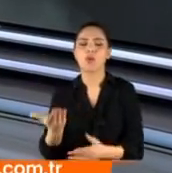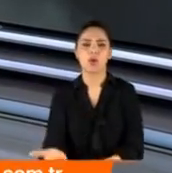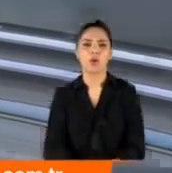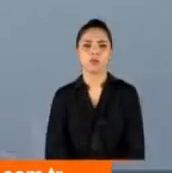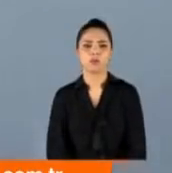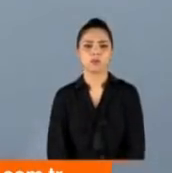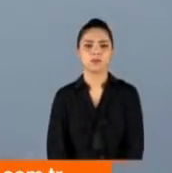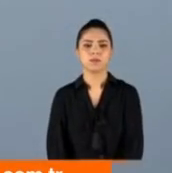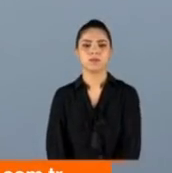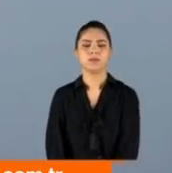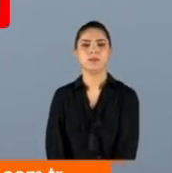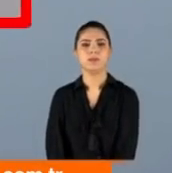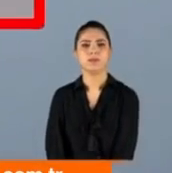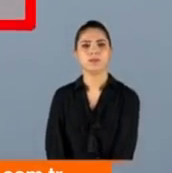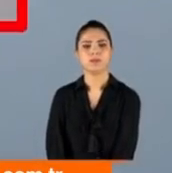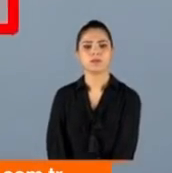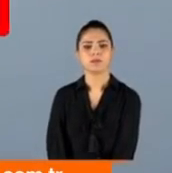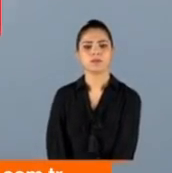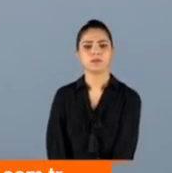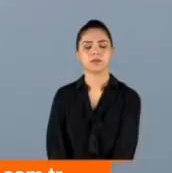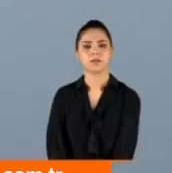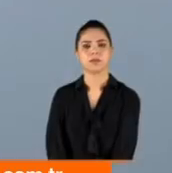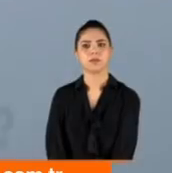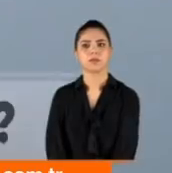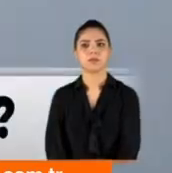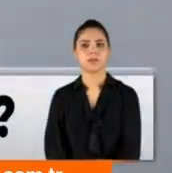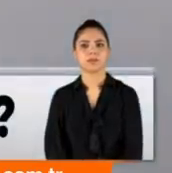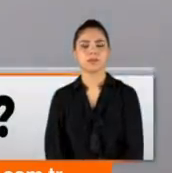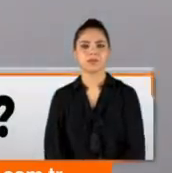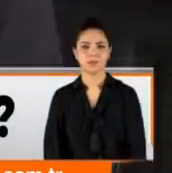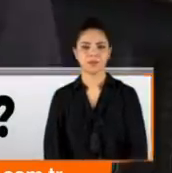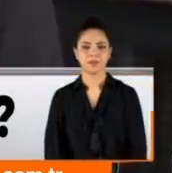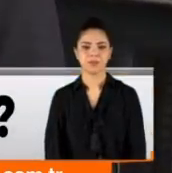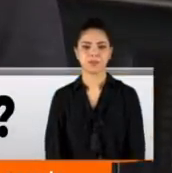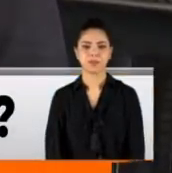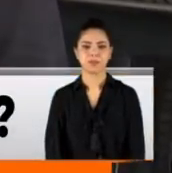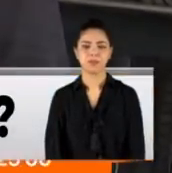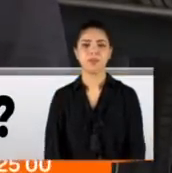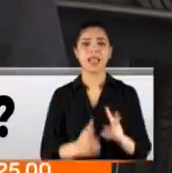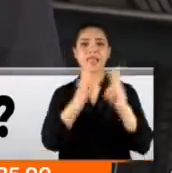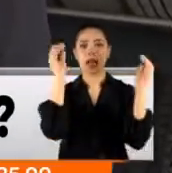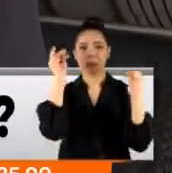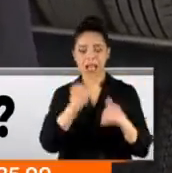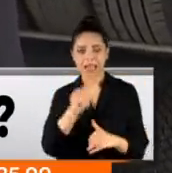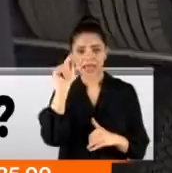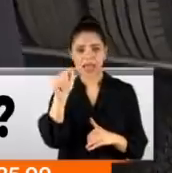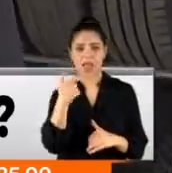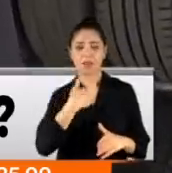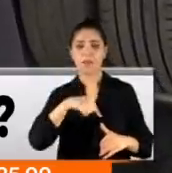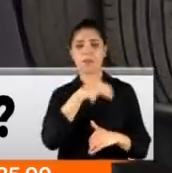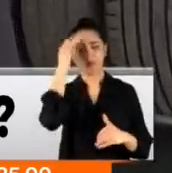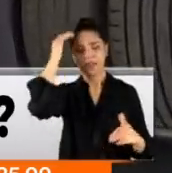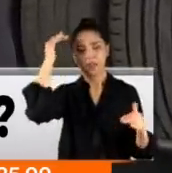O Bu gündüz gezenler sitesi bizi de